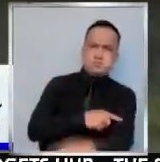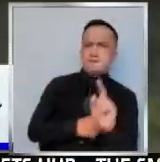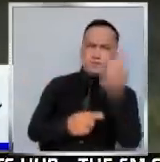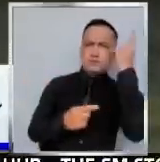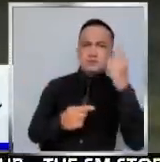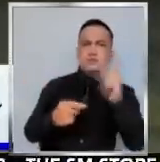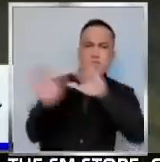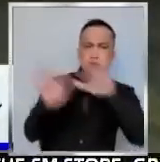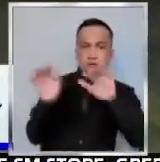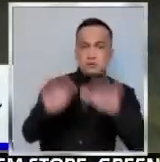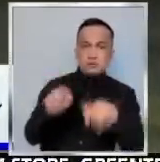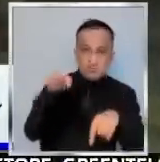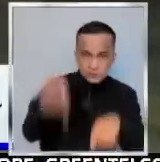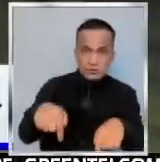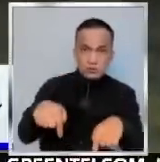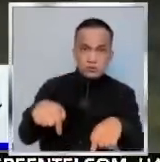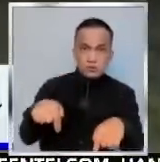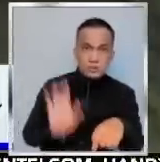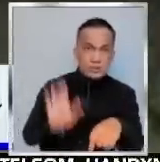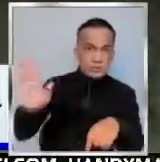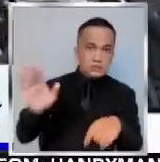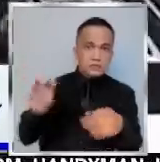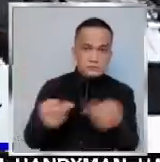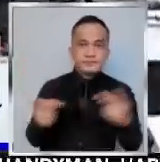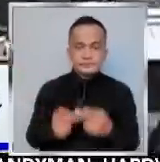nanalasa dito sa kanilang lugar.